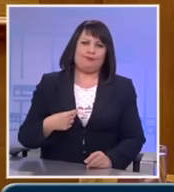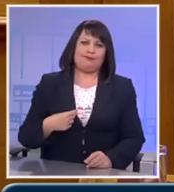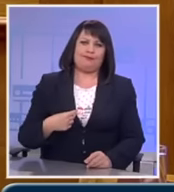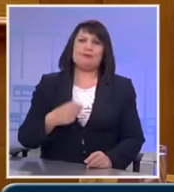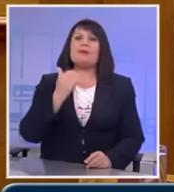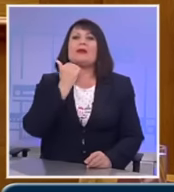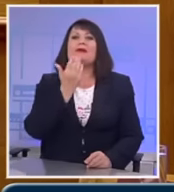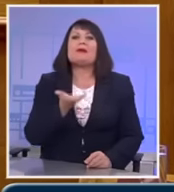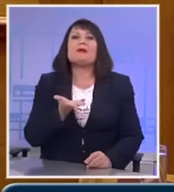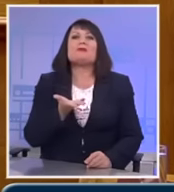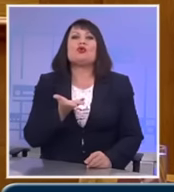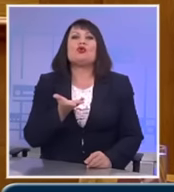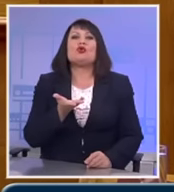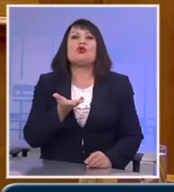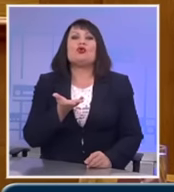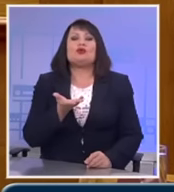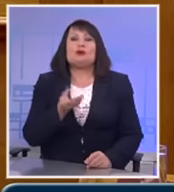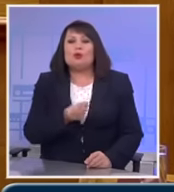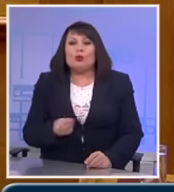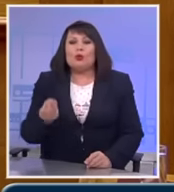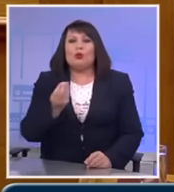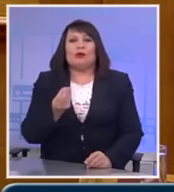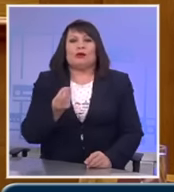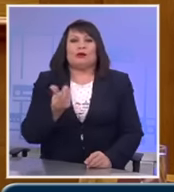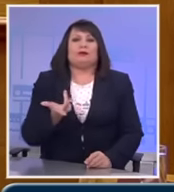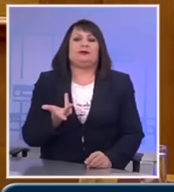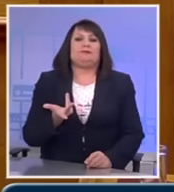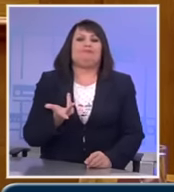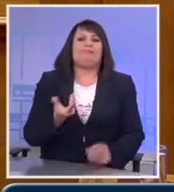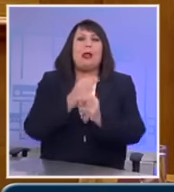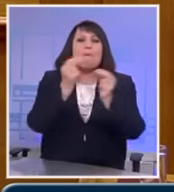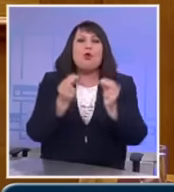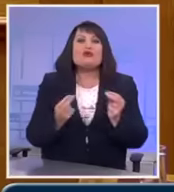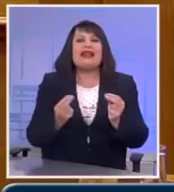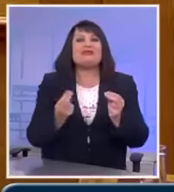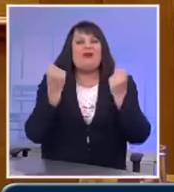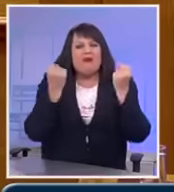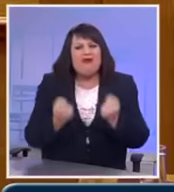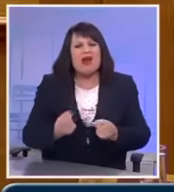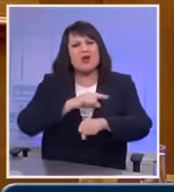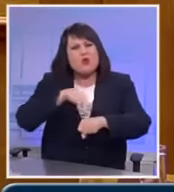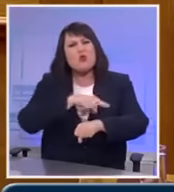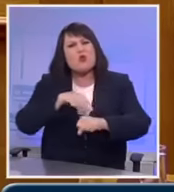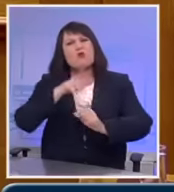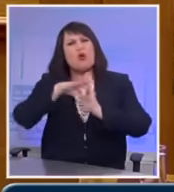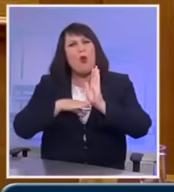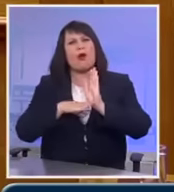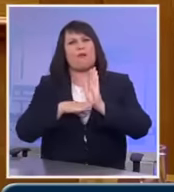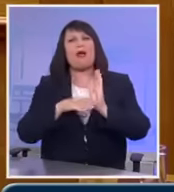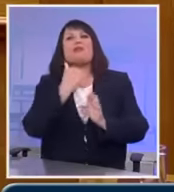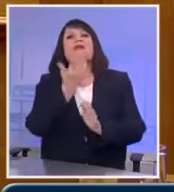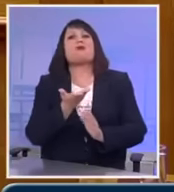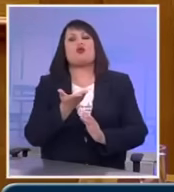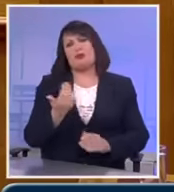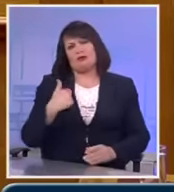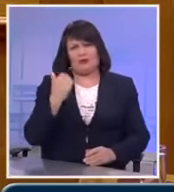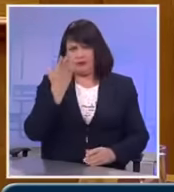μπορούν να αποδώσουν με τόση μεγάλο τόσο βαρύ πρόγραμμα τόσες πολλές ώρες και αυτό δεν είναι δική